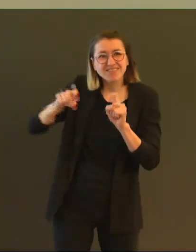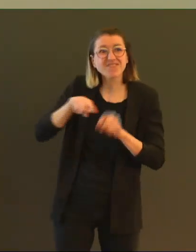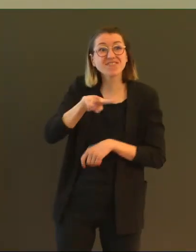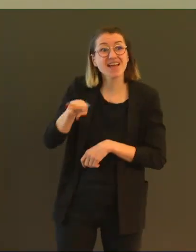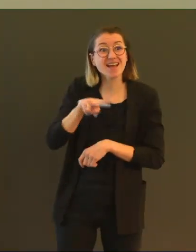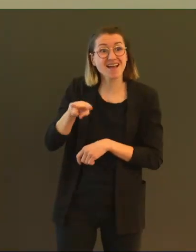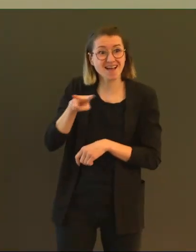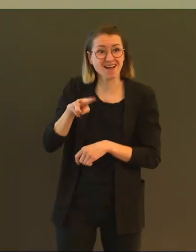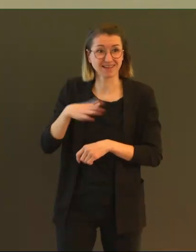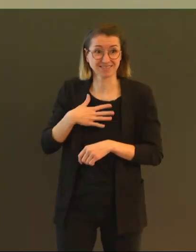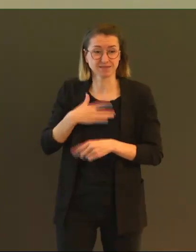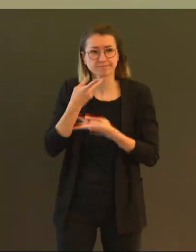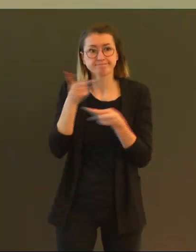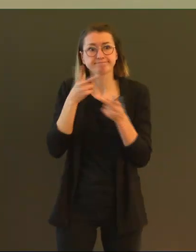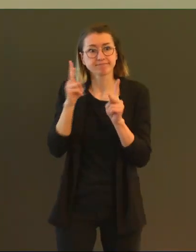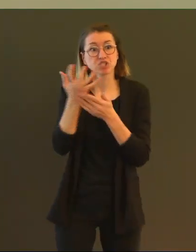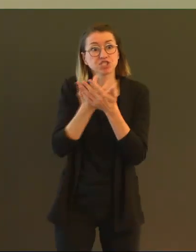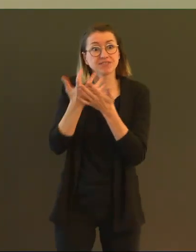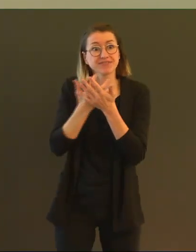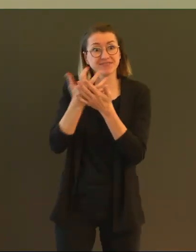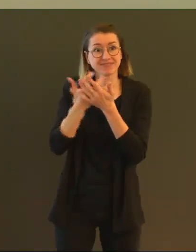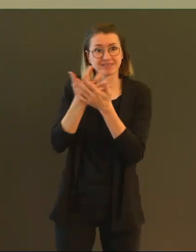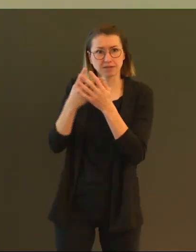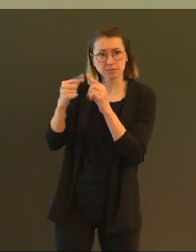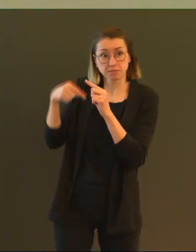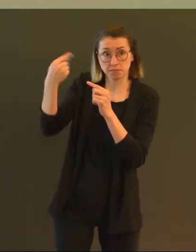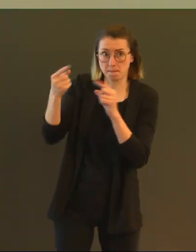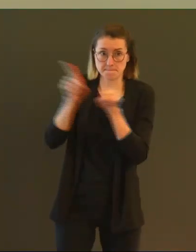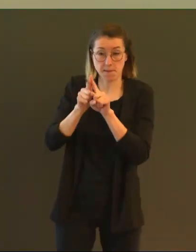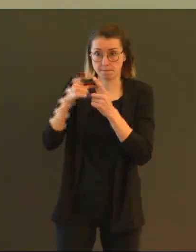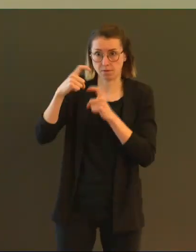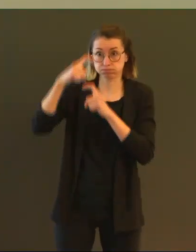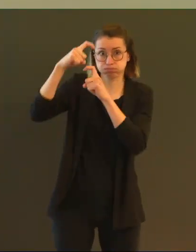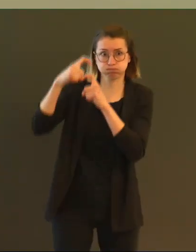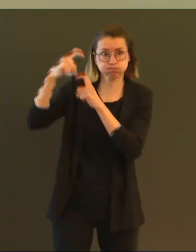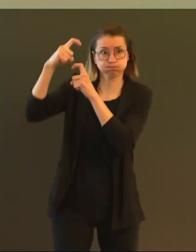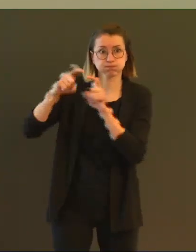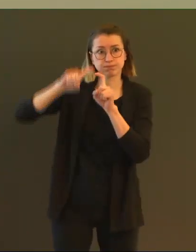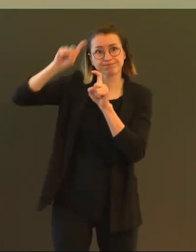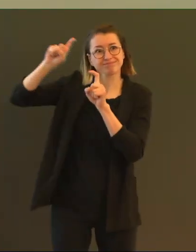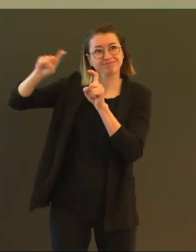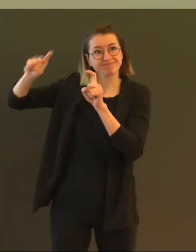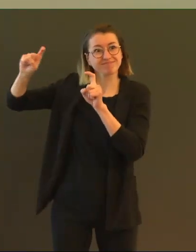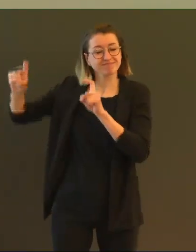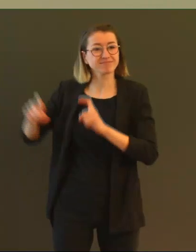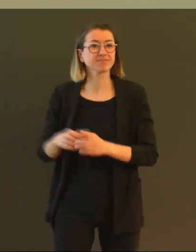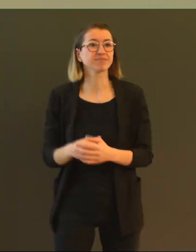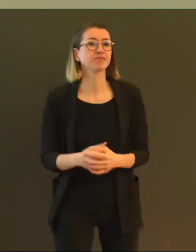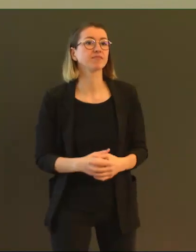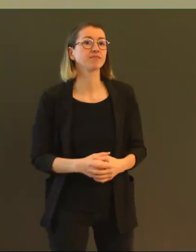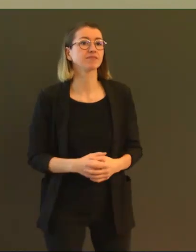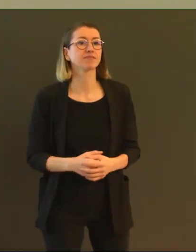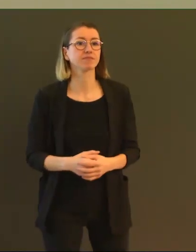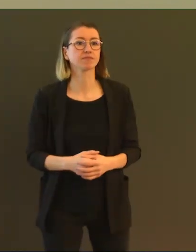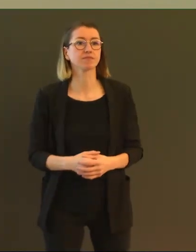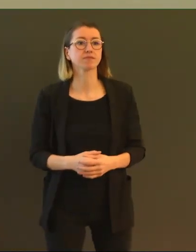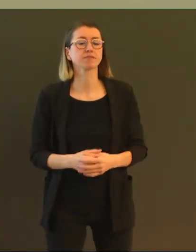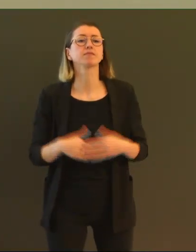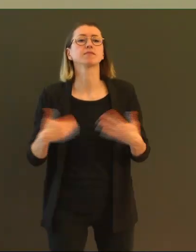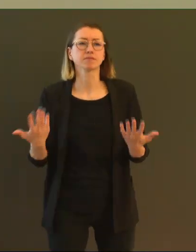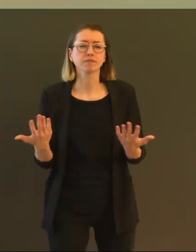décès sur Covid-19. Cet pic, qui est important, heureusement, a été limité par les mesures de